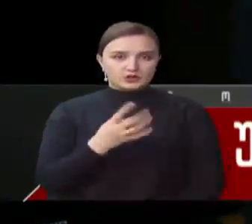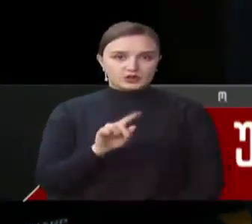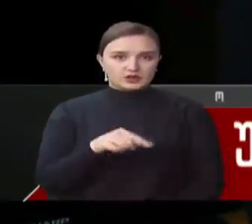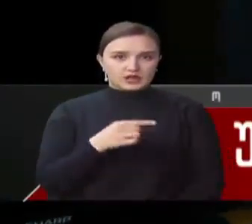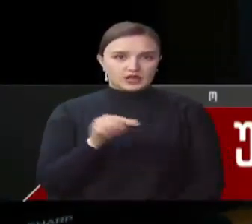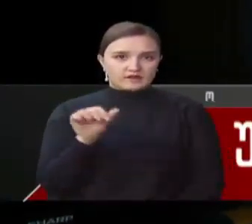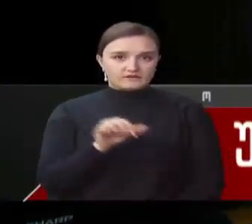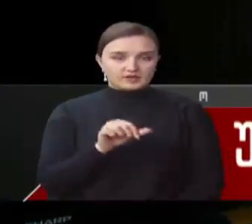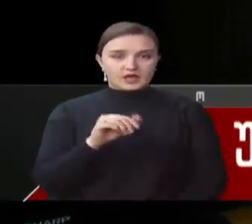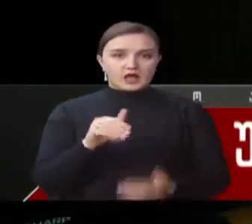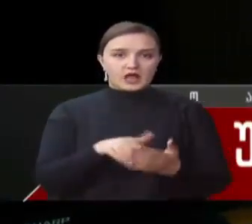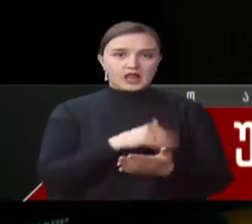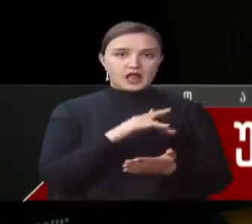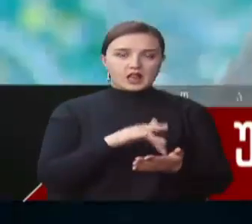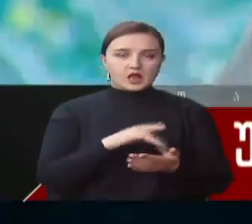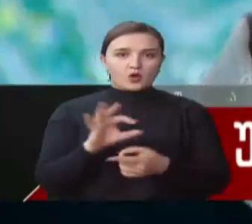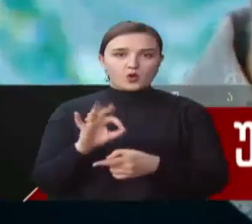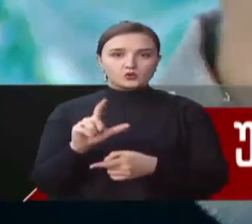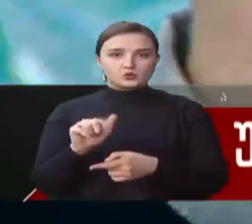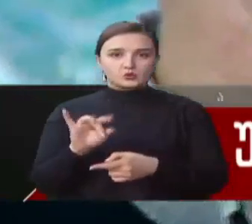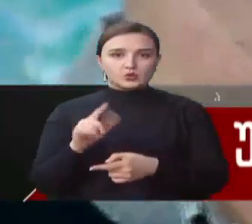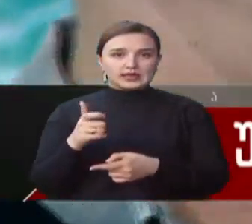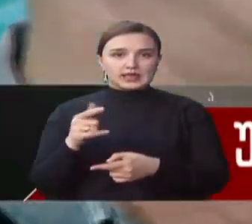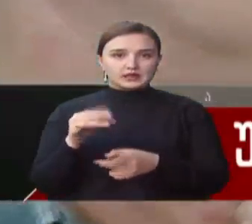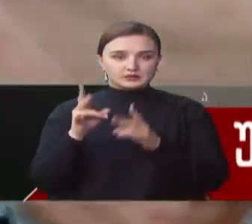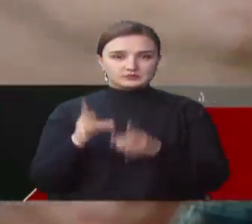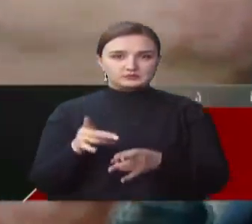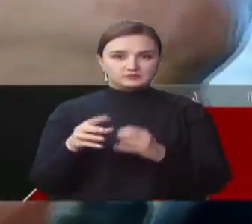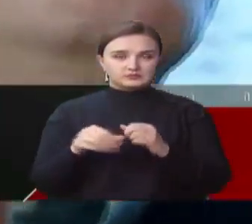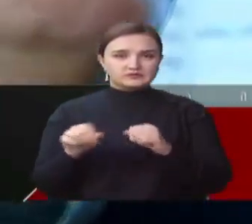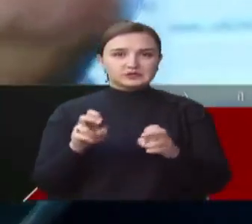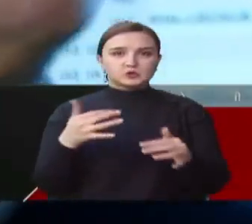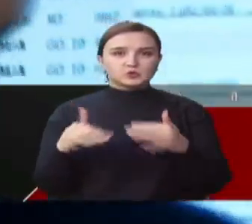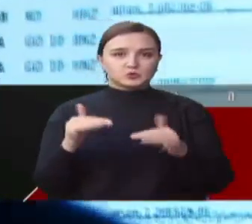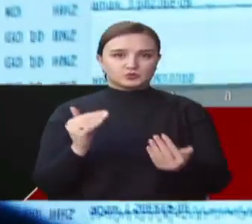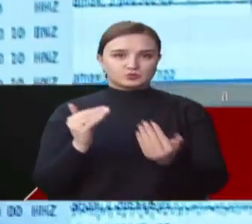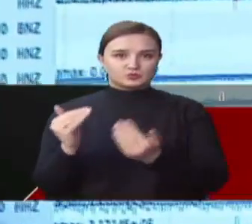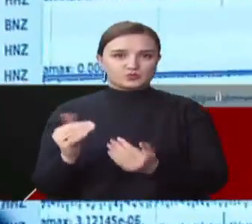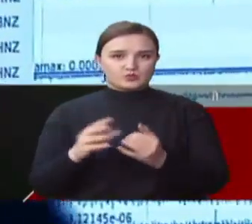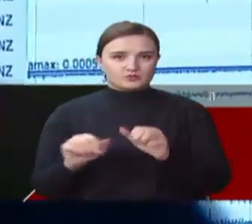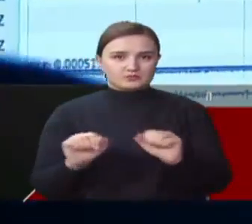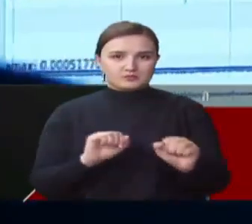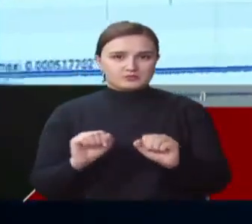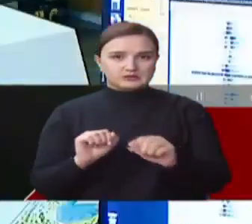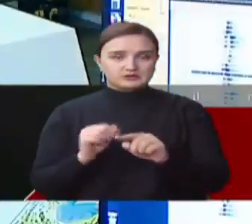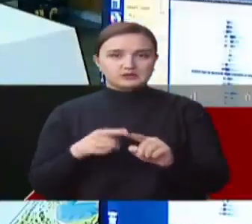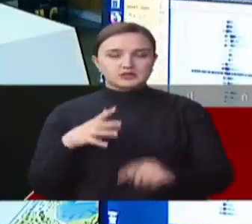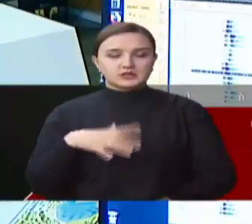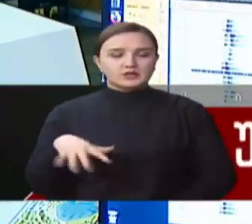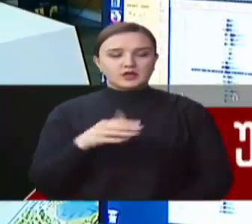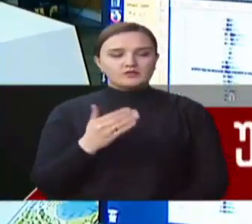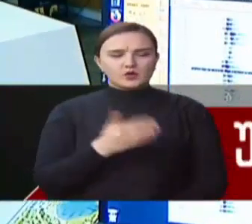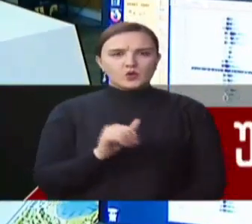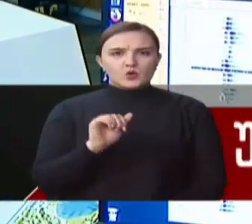ارتبیس خال کالک صدا از زورگتشی گوشی د پیکسر بولی بیزگه بی سوست میتس رو بیز کاتگوری اس میه کوت فن بده اس ساکرتولو استویس